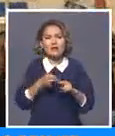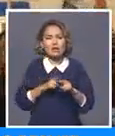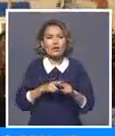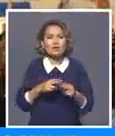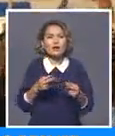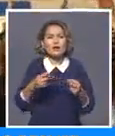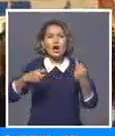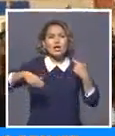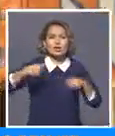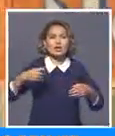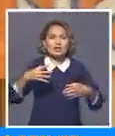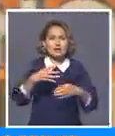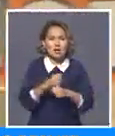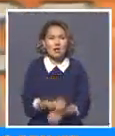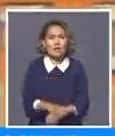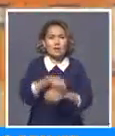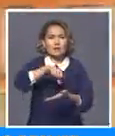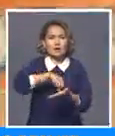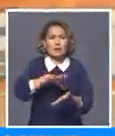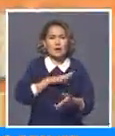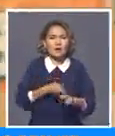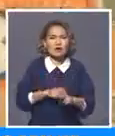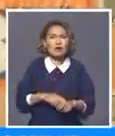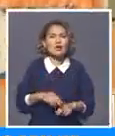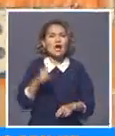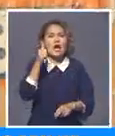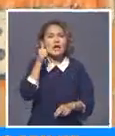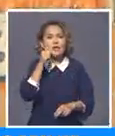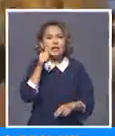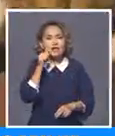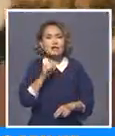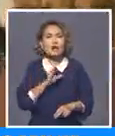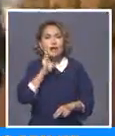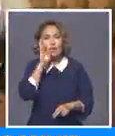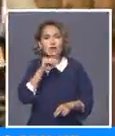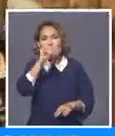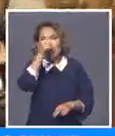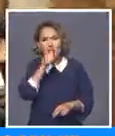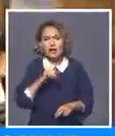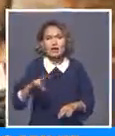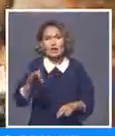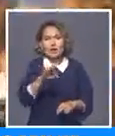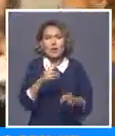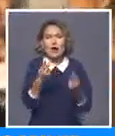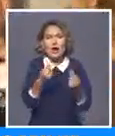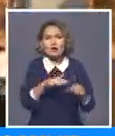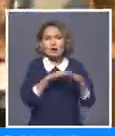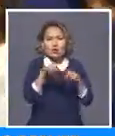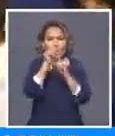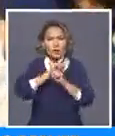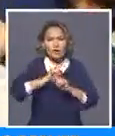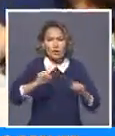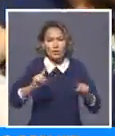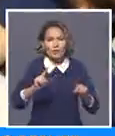адамдар демонстрацияға шықпақ. Айта кетсек, Астана уақытымен ертең таңғы сағат 4-те Грекияға қаржылай көмек беру бағдарламасы тоқтатылады. Бұл